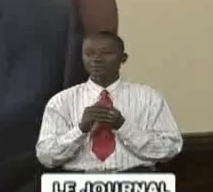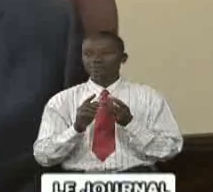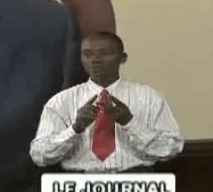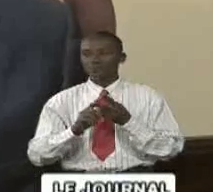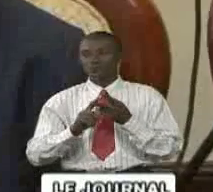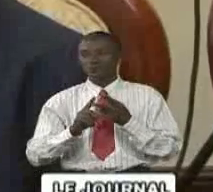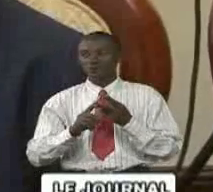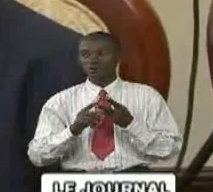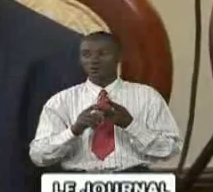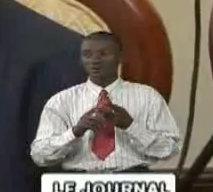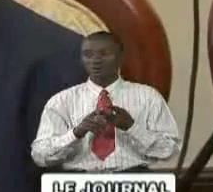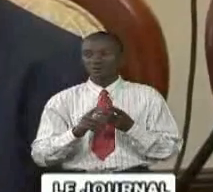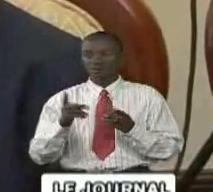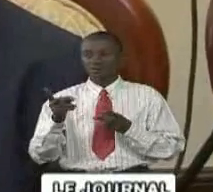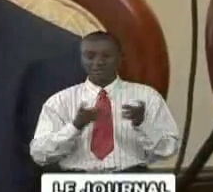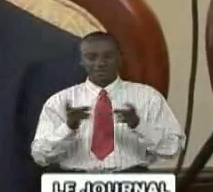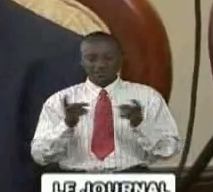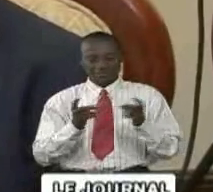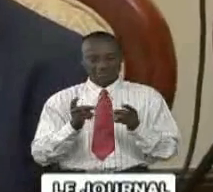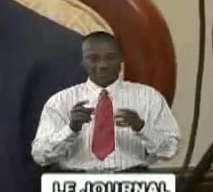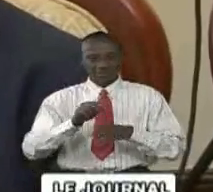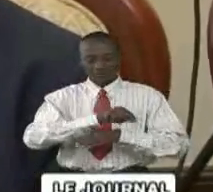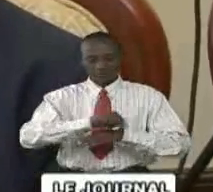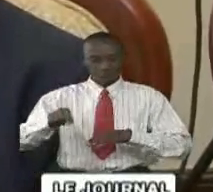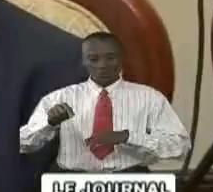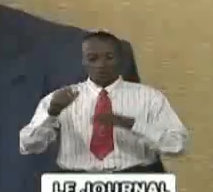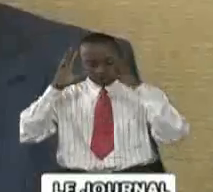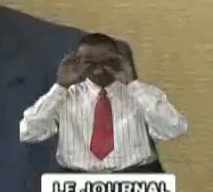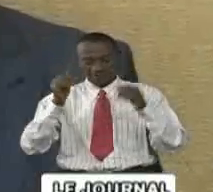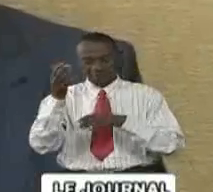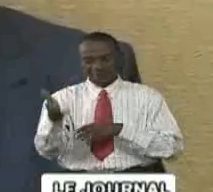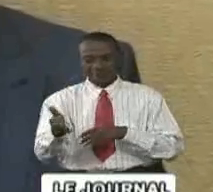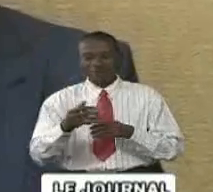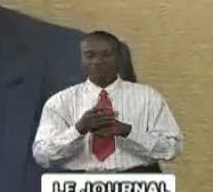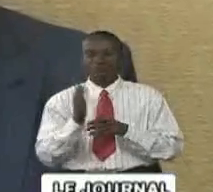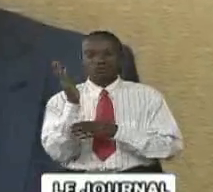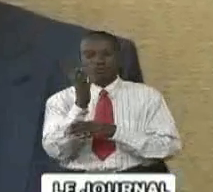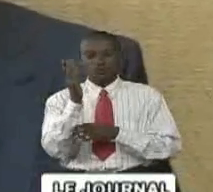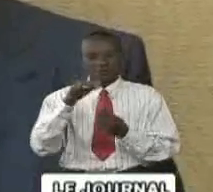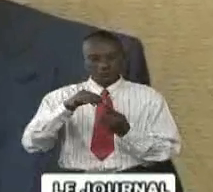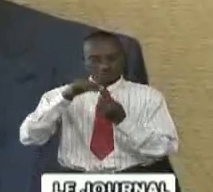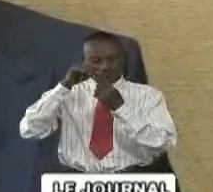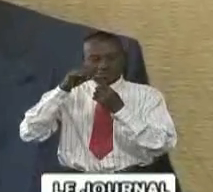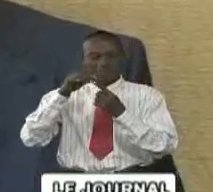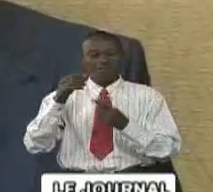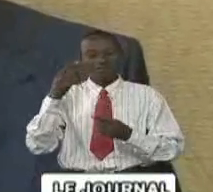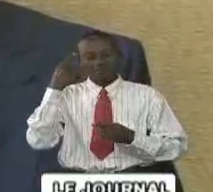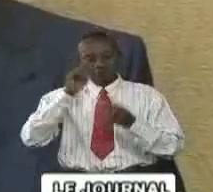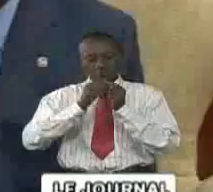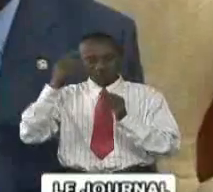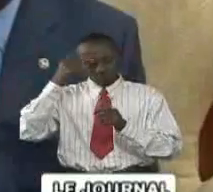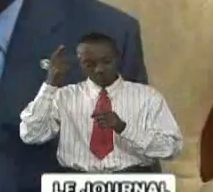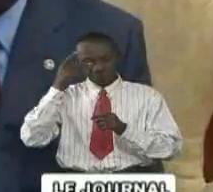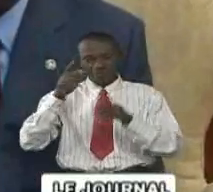Tumamulumu, le directeur de cabinet adjoint du chef de l'État, Yves Moulang, le conseiller principal du chef de l'État au collège politique et diplomatique de